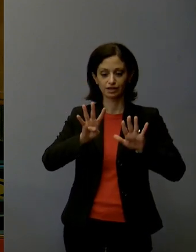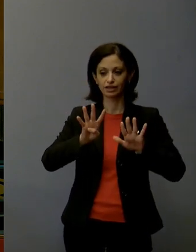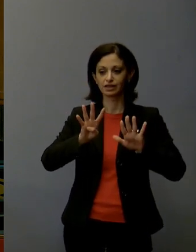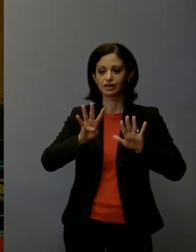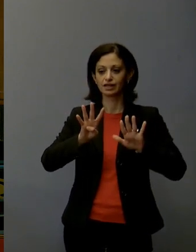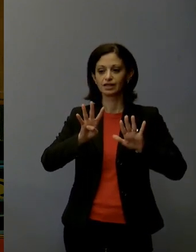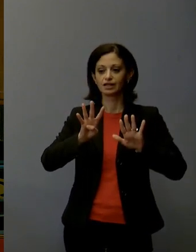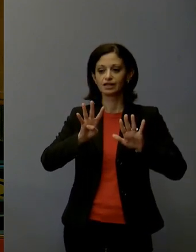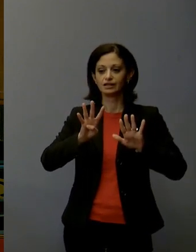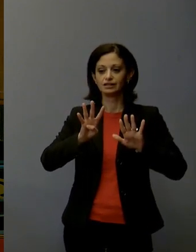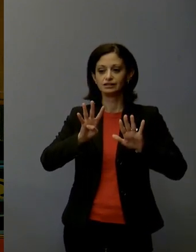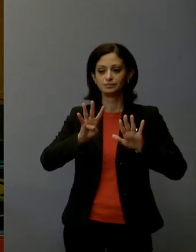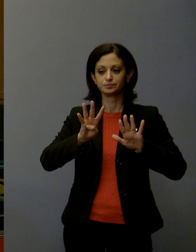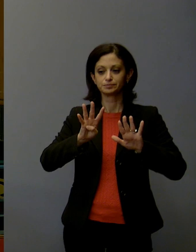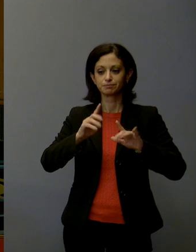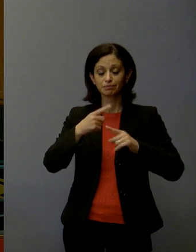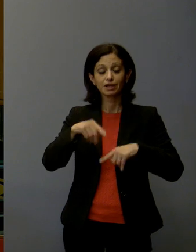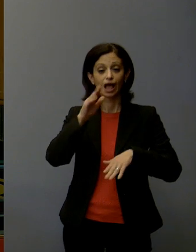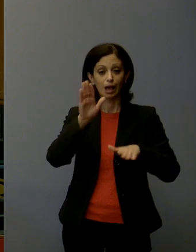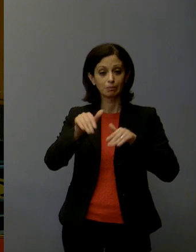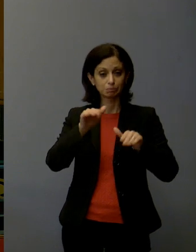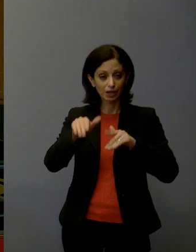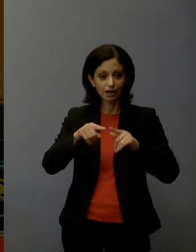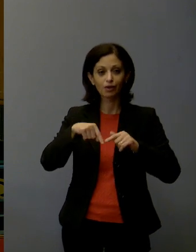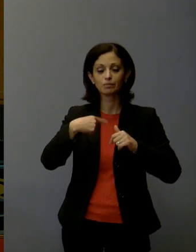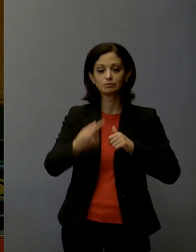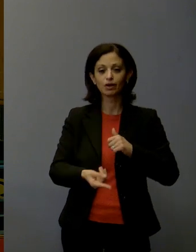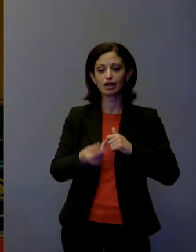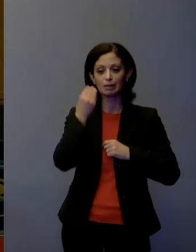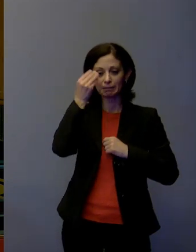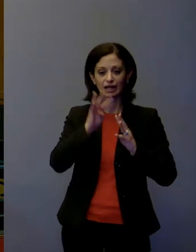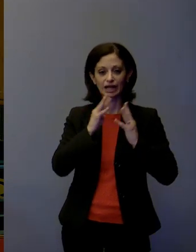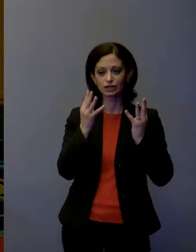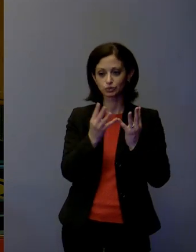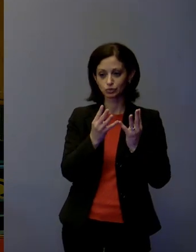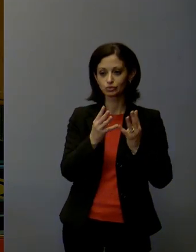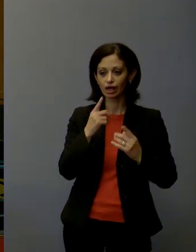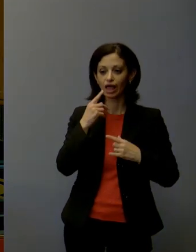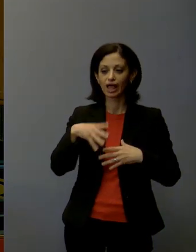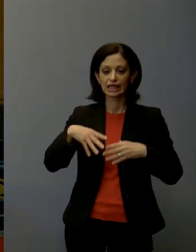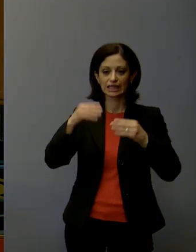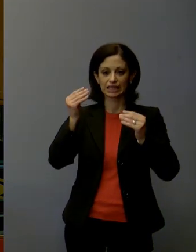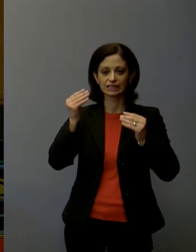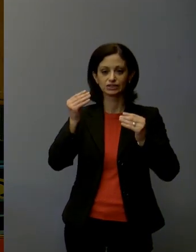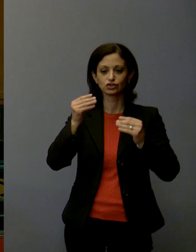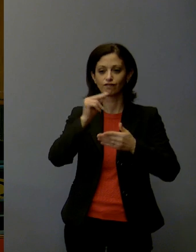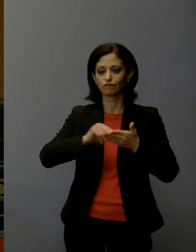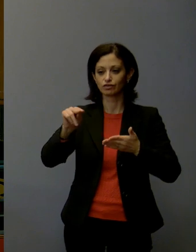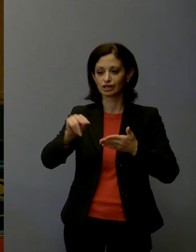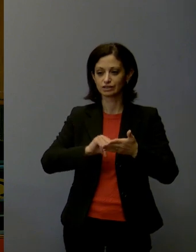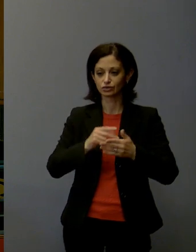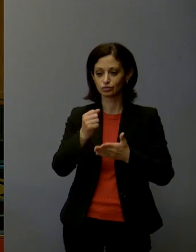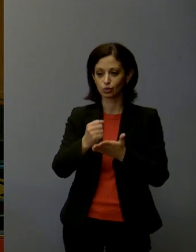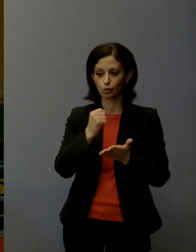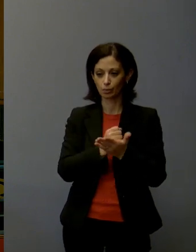con per l'appello poi parere della giunta e inizio delle votazioni di